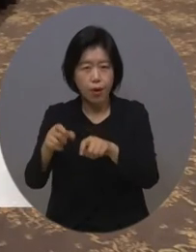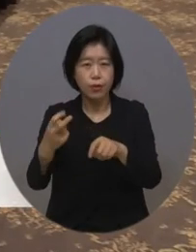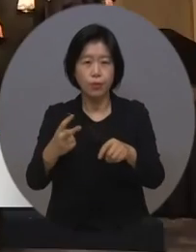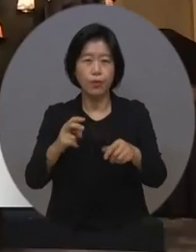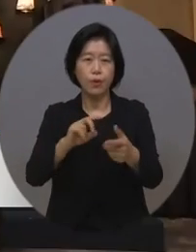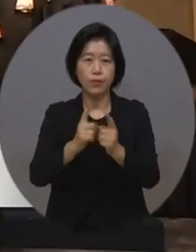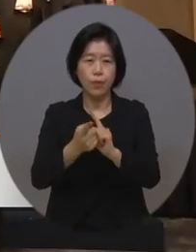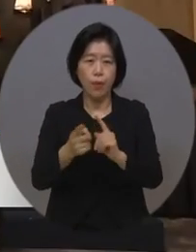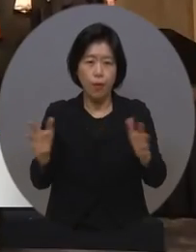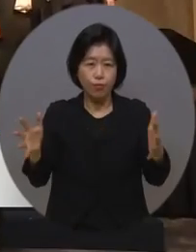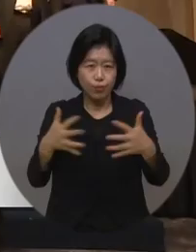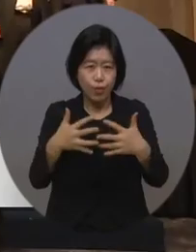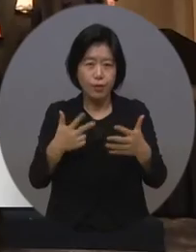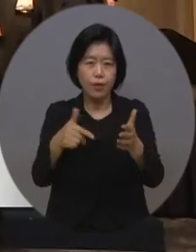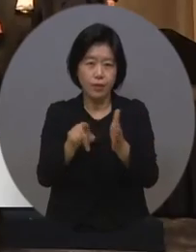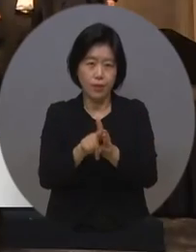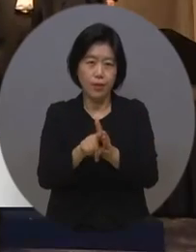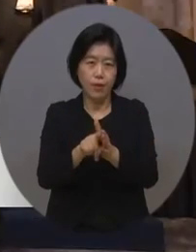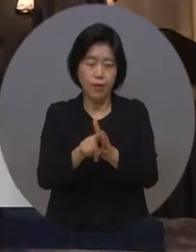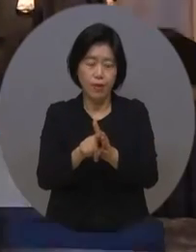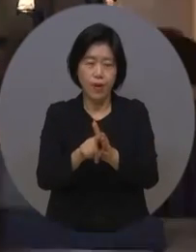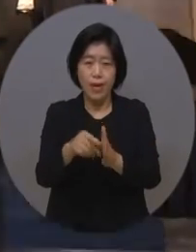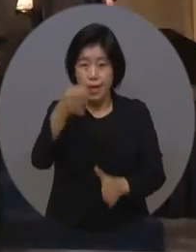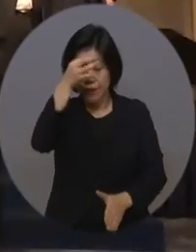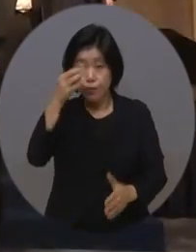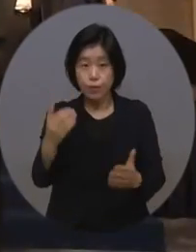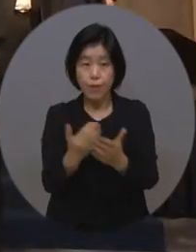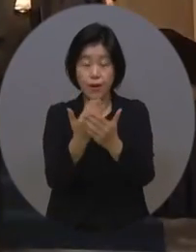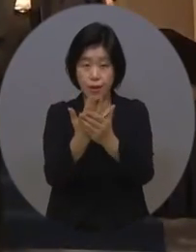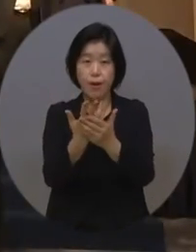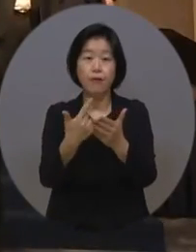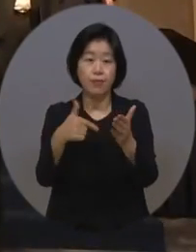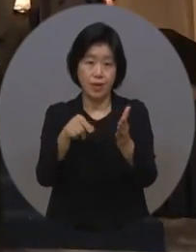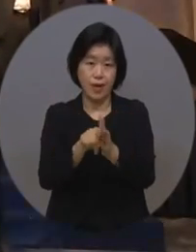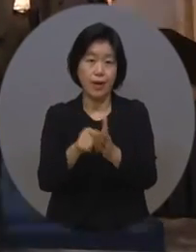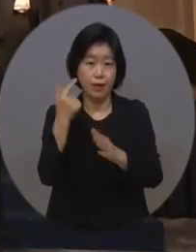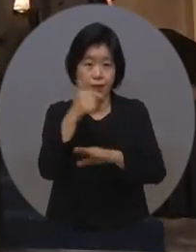구축하고 핵심 기술을 활용한 한국형 뉴딜을 실현해 나갈 계획입니다.